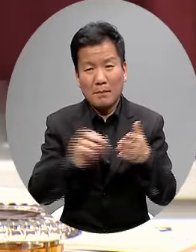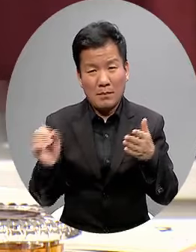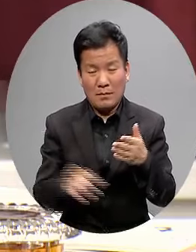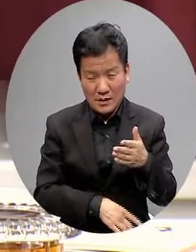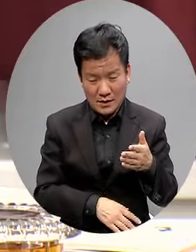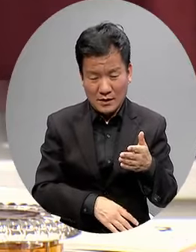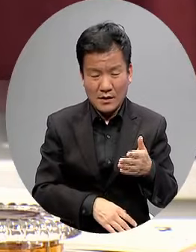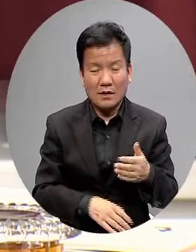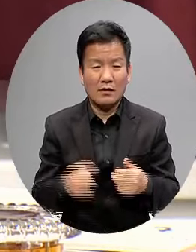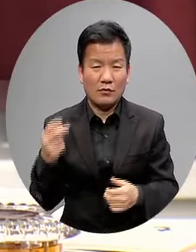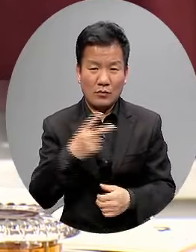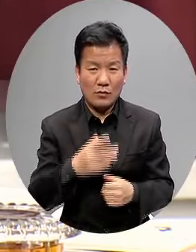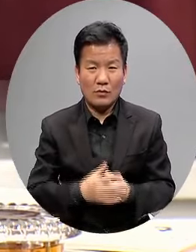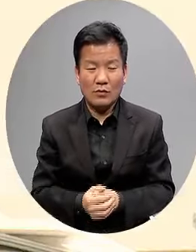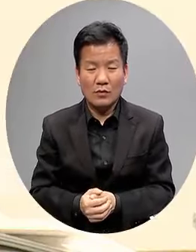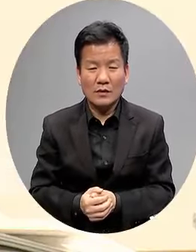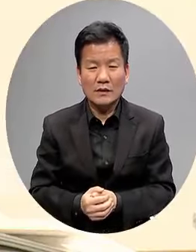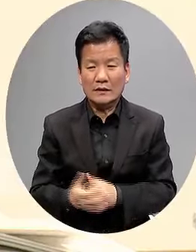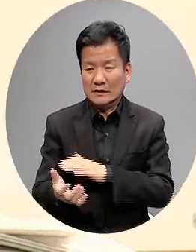않다는